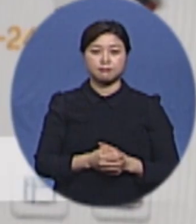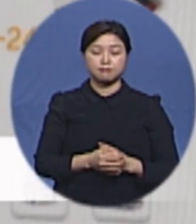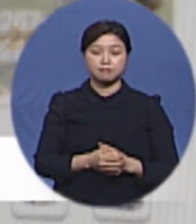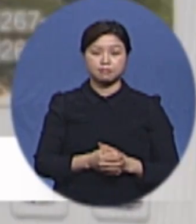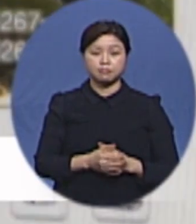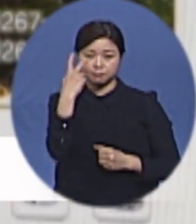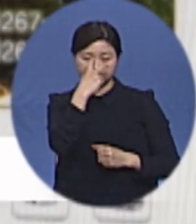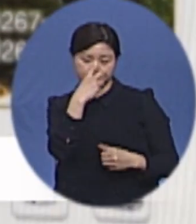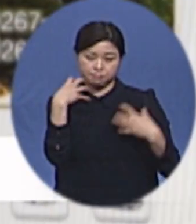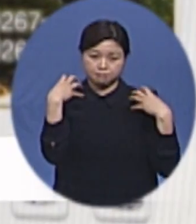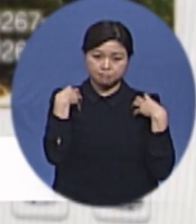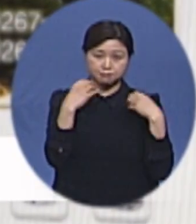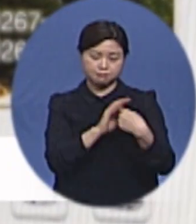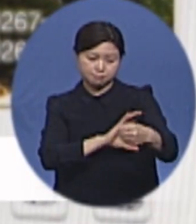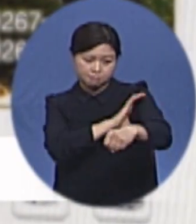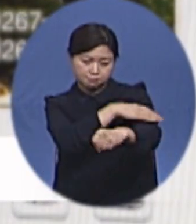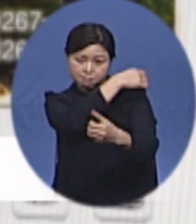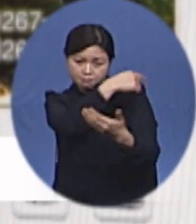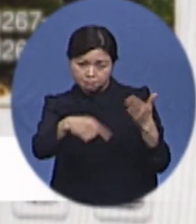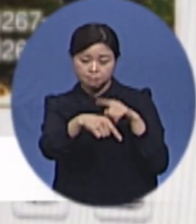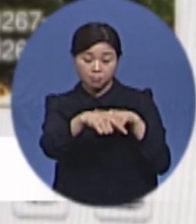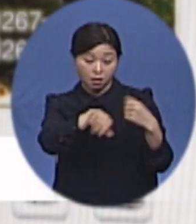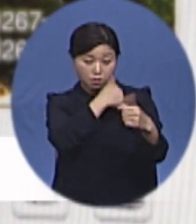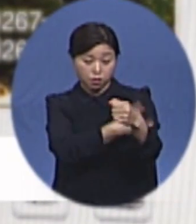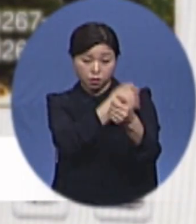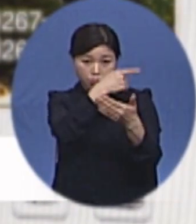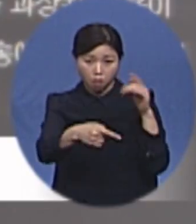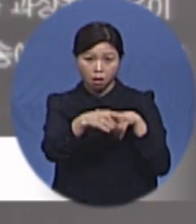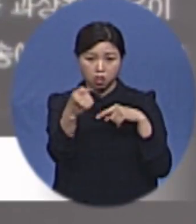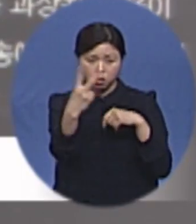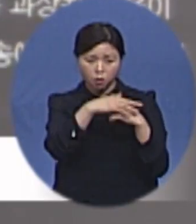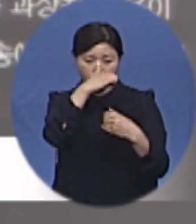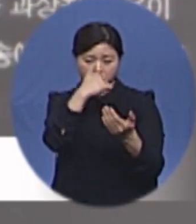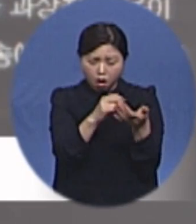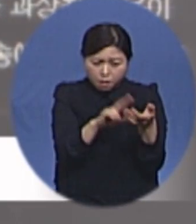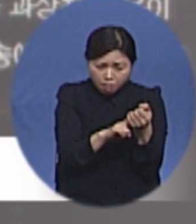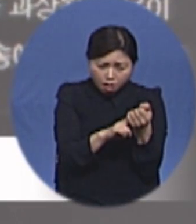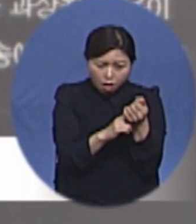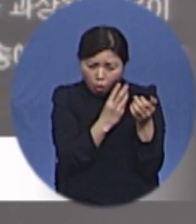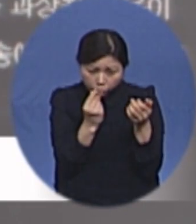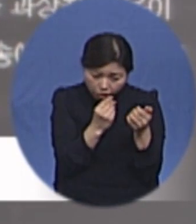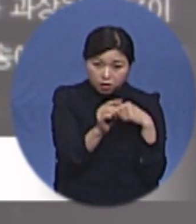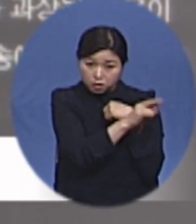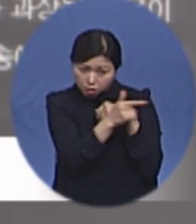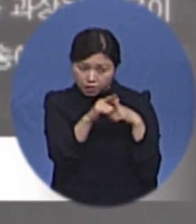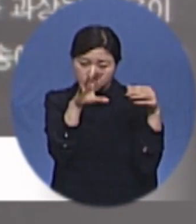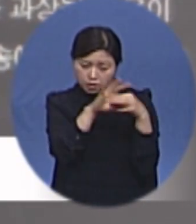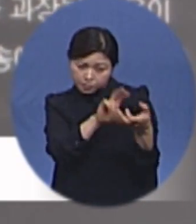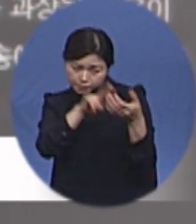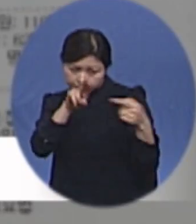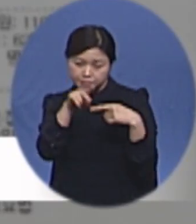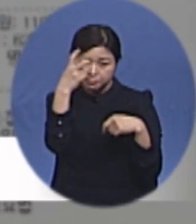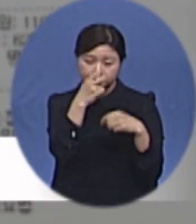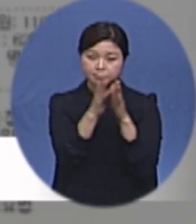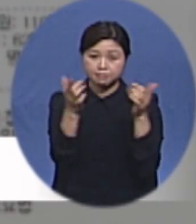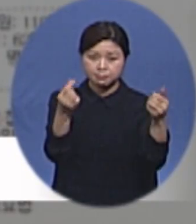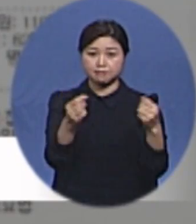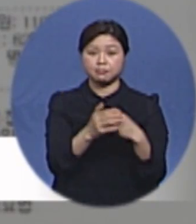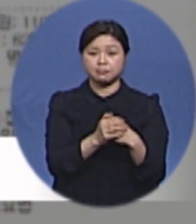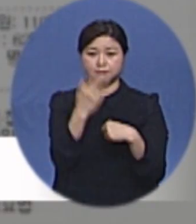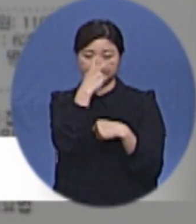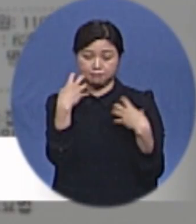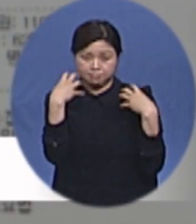검찰이 인권유린과 거주인 사망사건 은폐 의혹 등이 불거진 대구시립희망원에 대한 수사에 착수했습니다. 검찰은